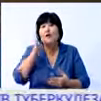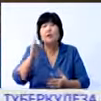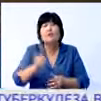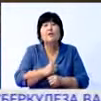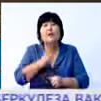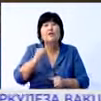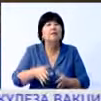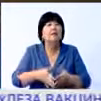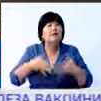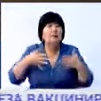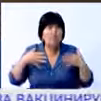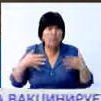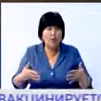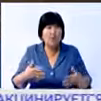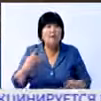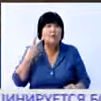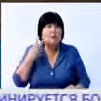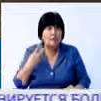направлено более